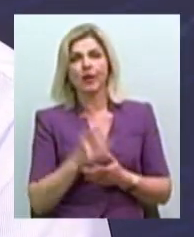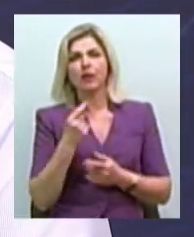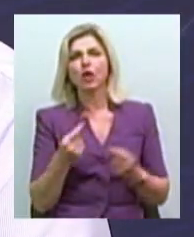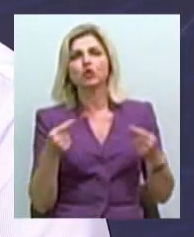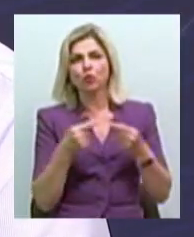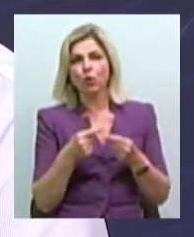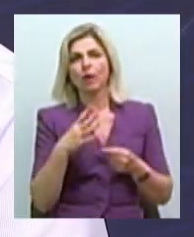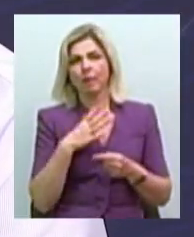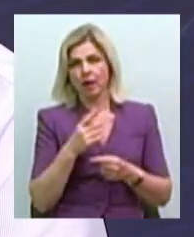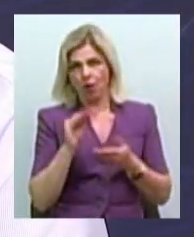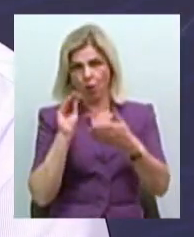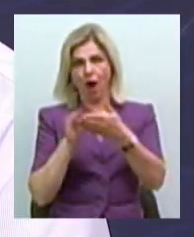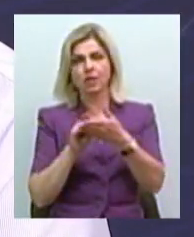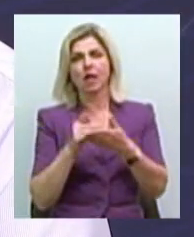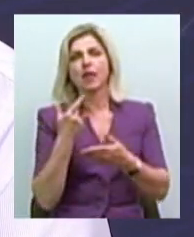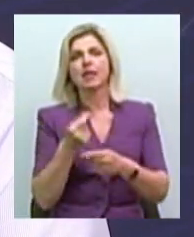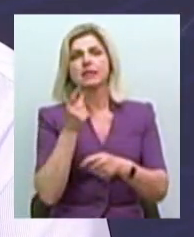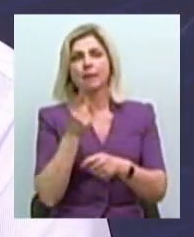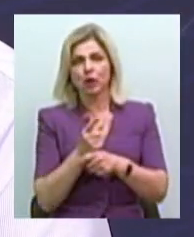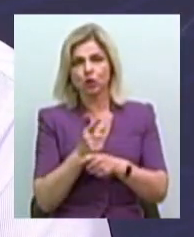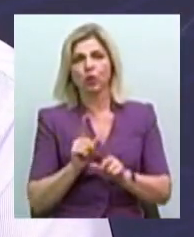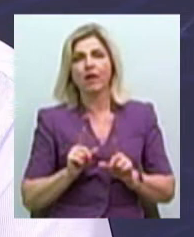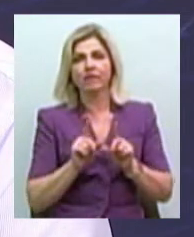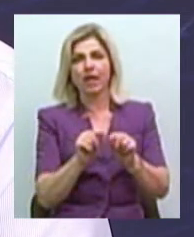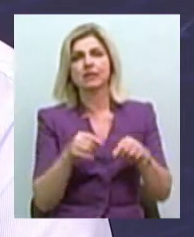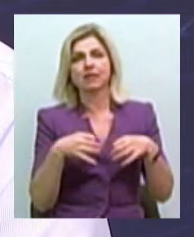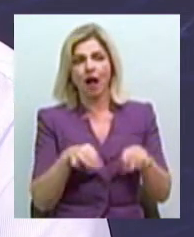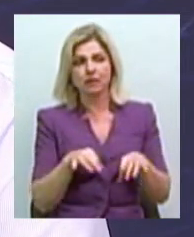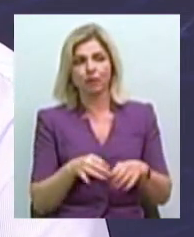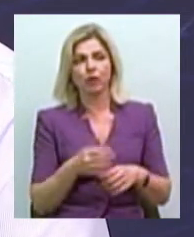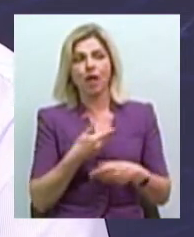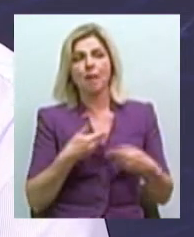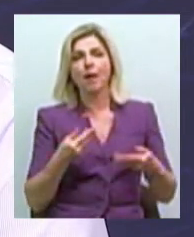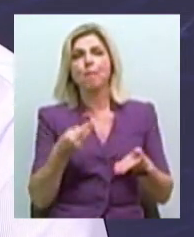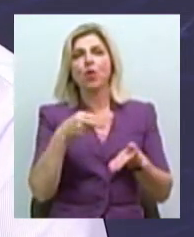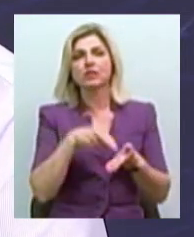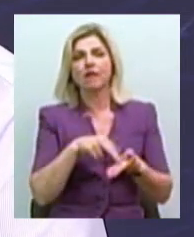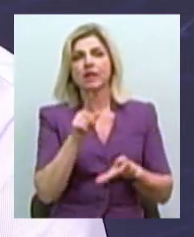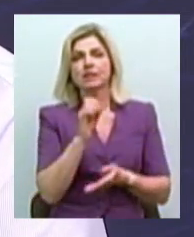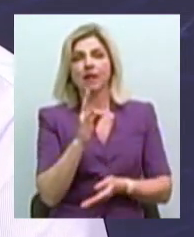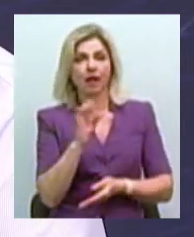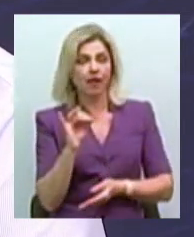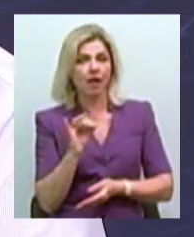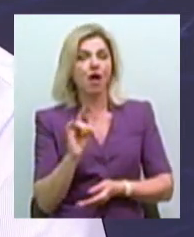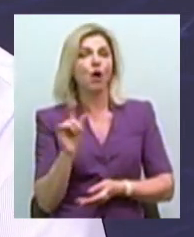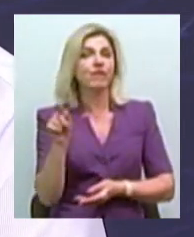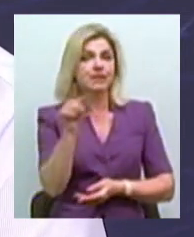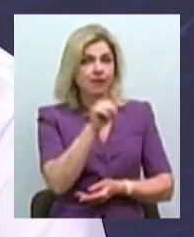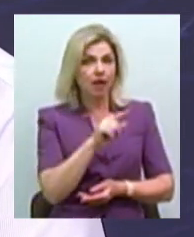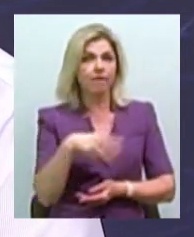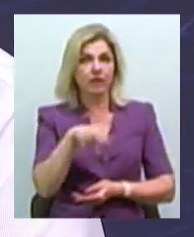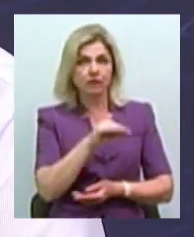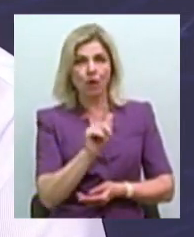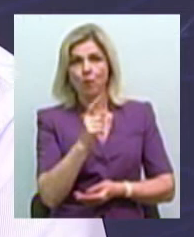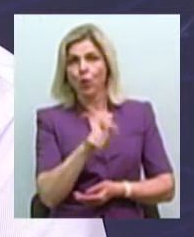указано, где запрещен проезд грузового транспорта. Транс, всех мы поставили знаки везде, потому что люди жалуются, действительно, это